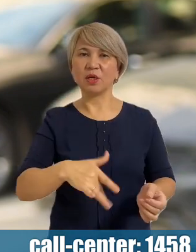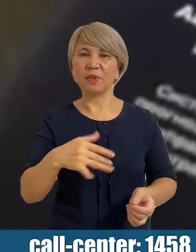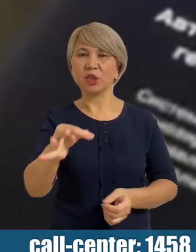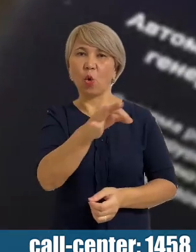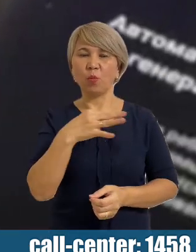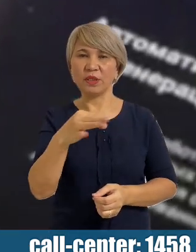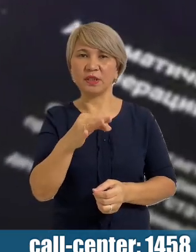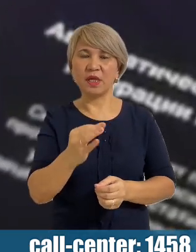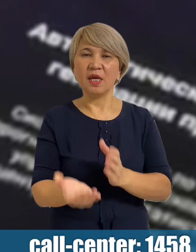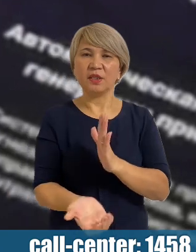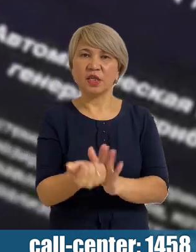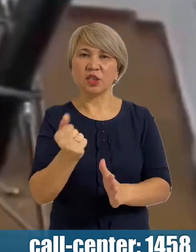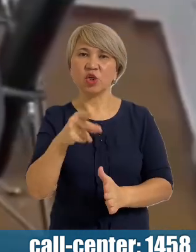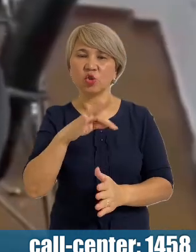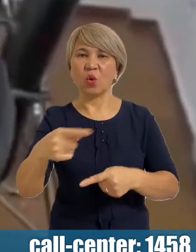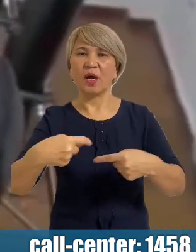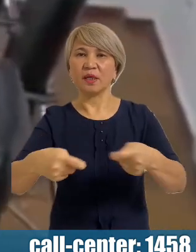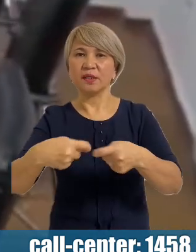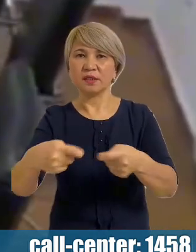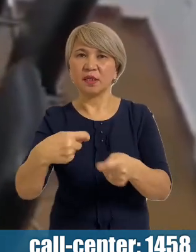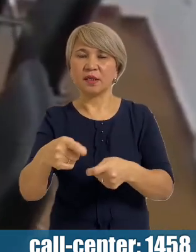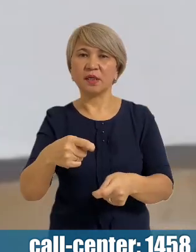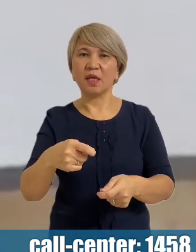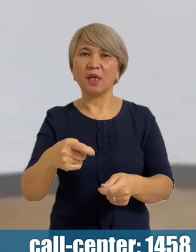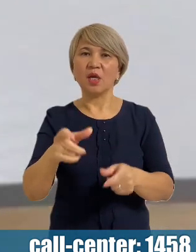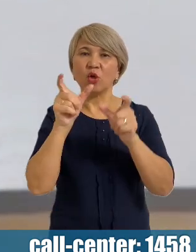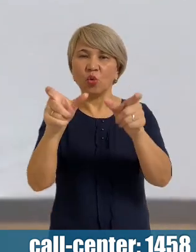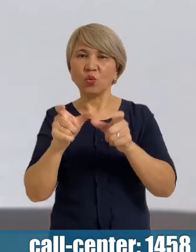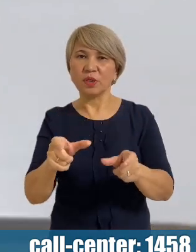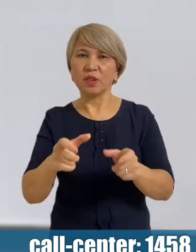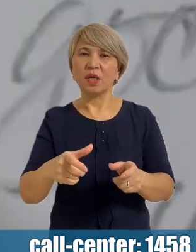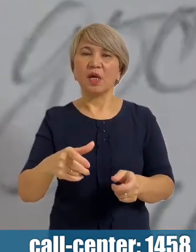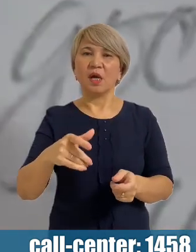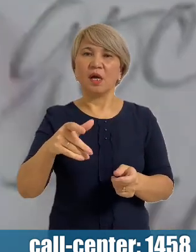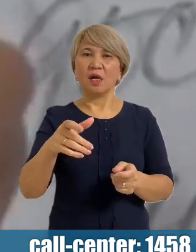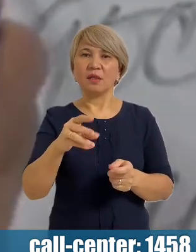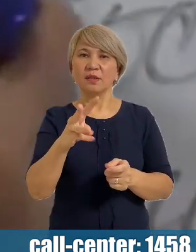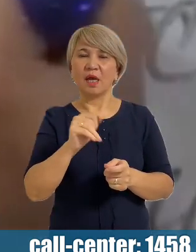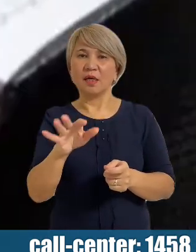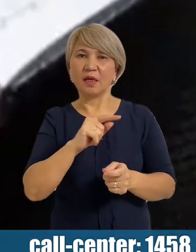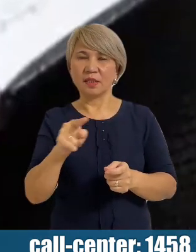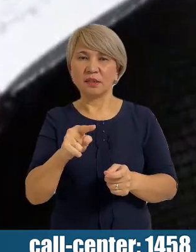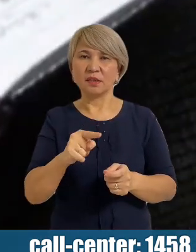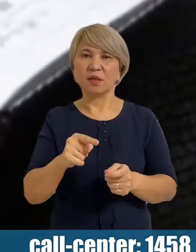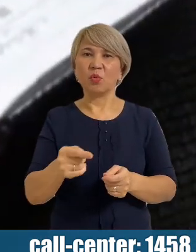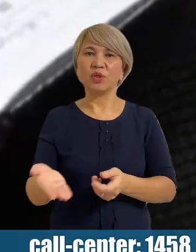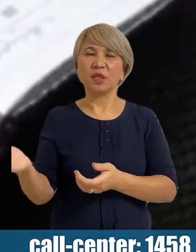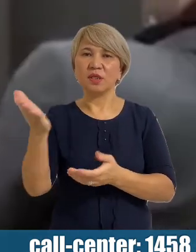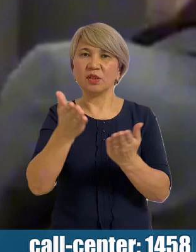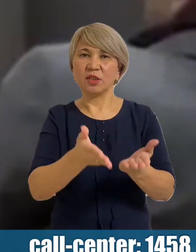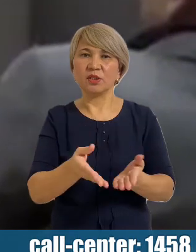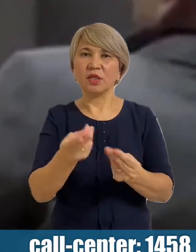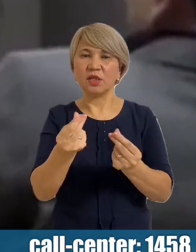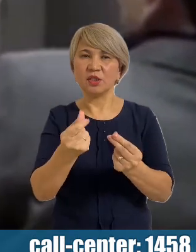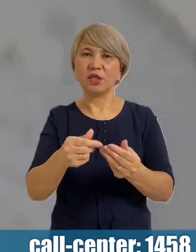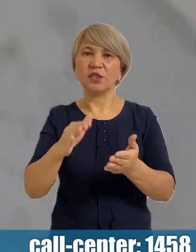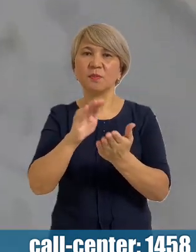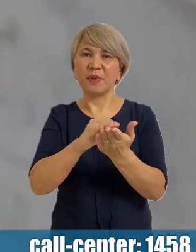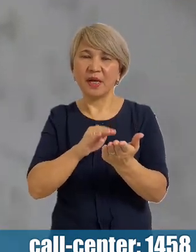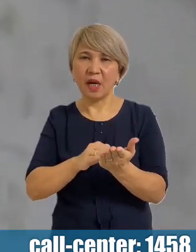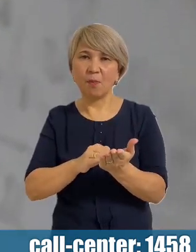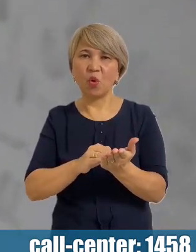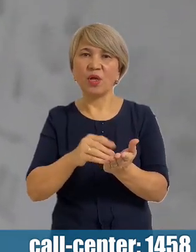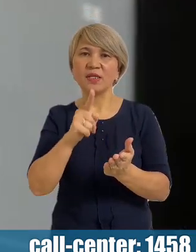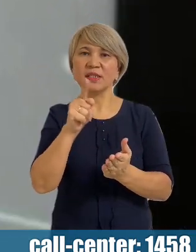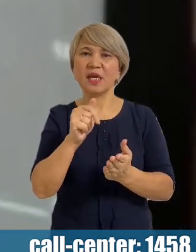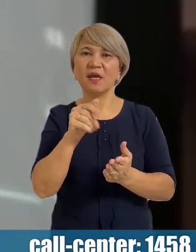области. Установлено, что организаторами финпирамиды в Жамбылской области осуществлялась деятельность по привлечению лиц в качестве вкладчиков